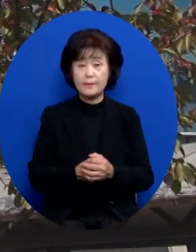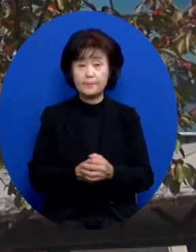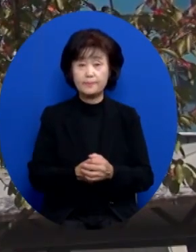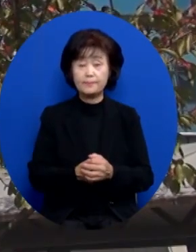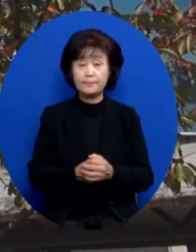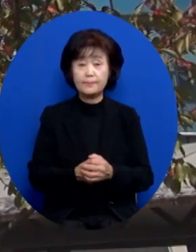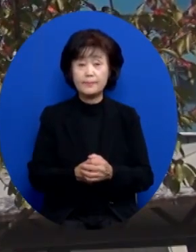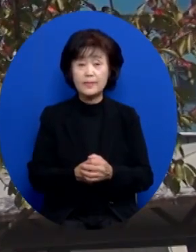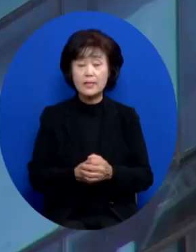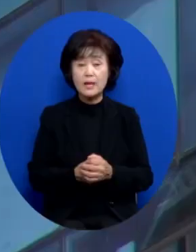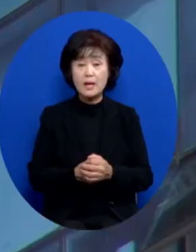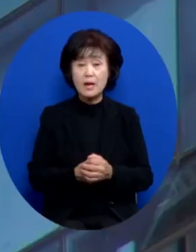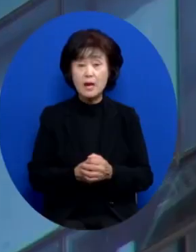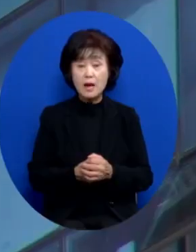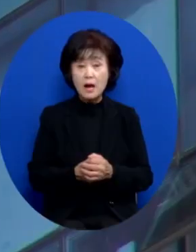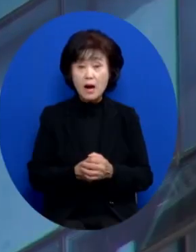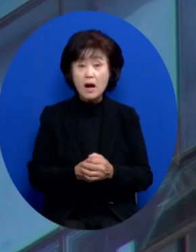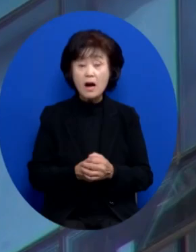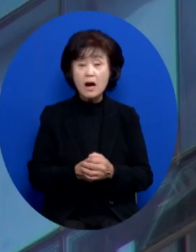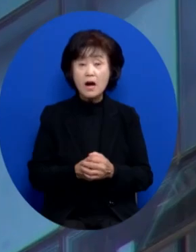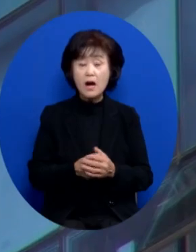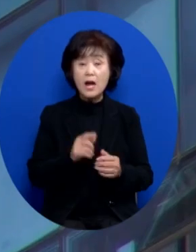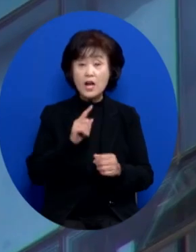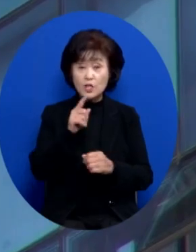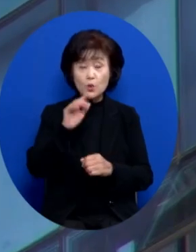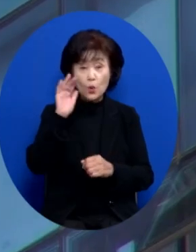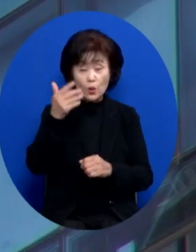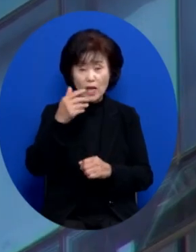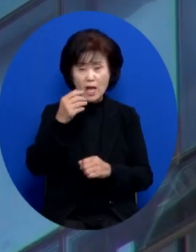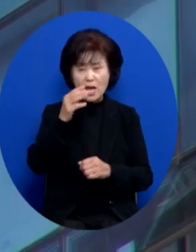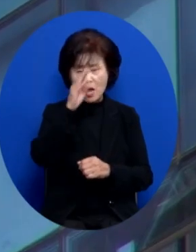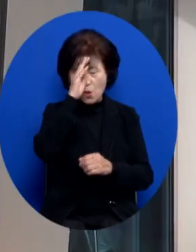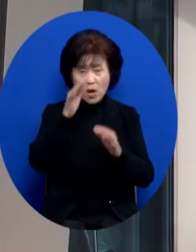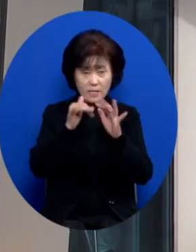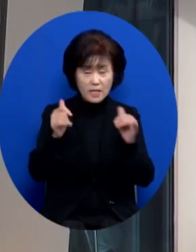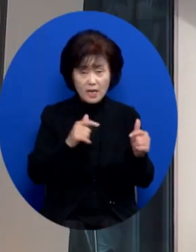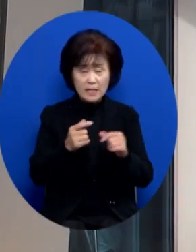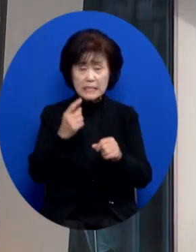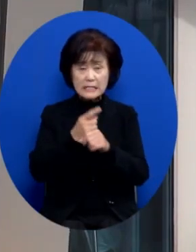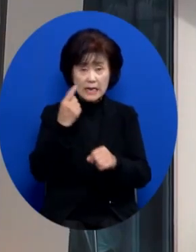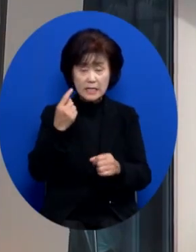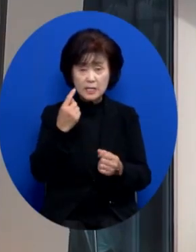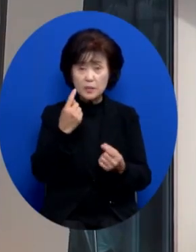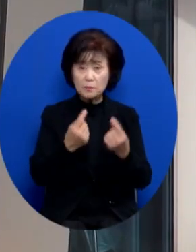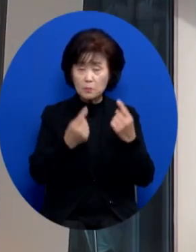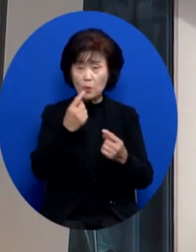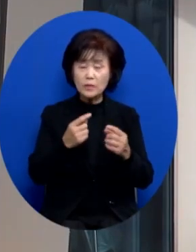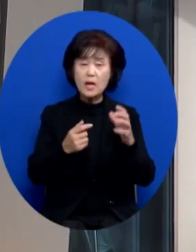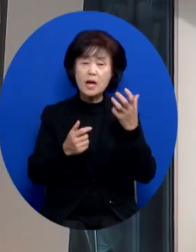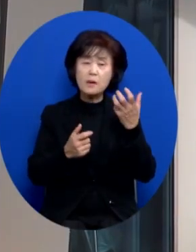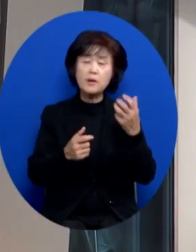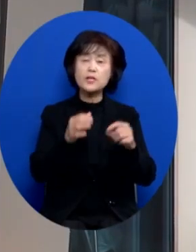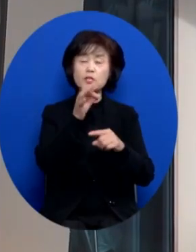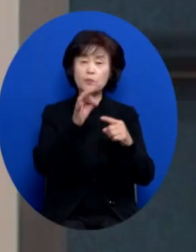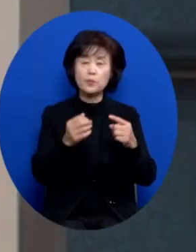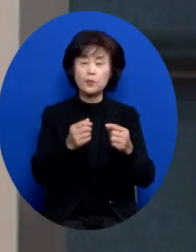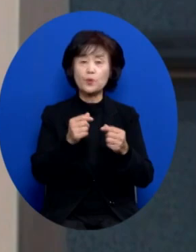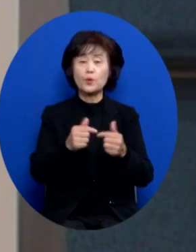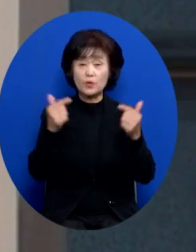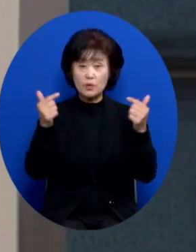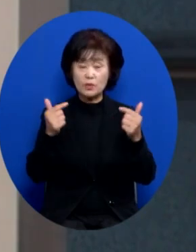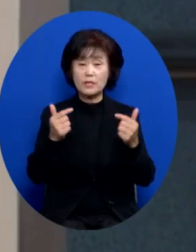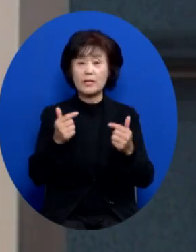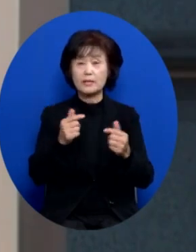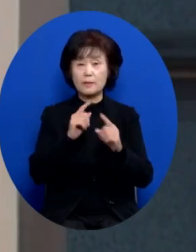질병청에 따르면 감시체계 운영 기간에 신고된 온열질환자는 지난해보다 80% 넘게 증가한 약